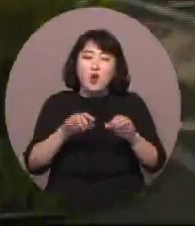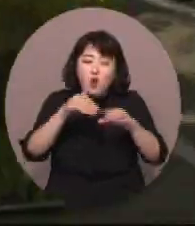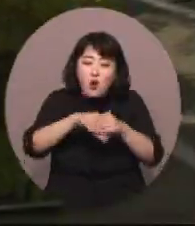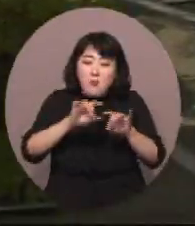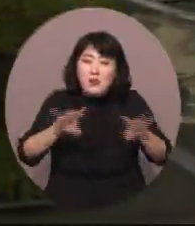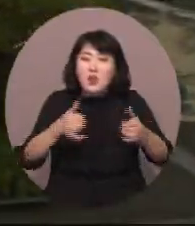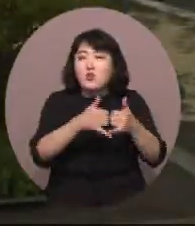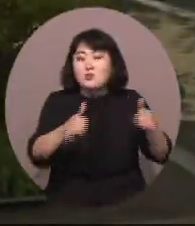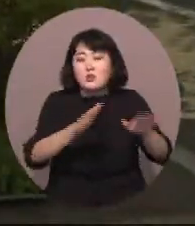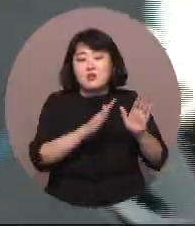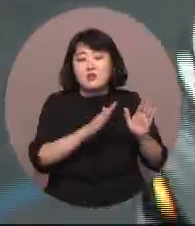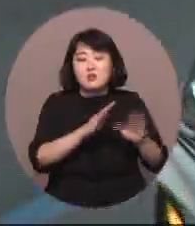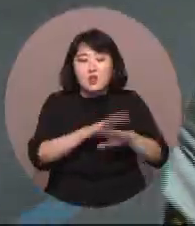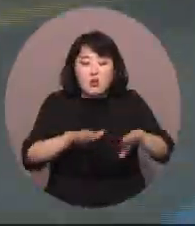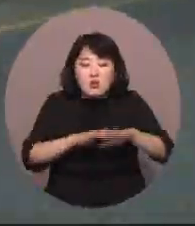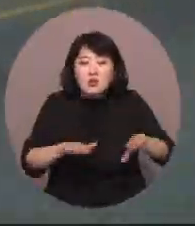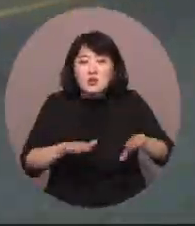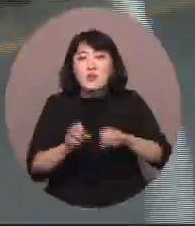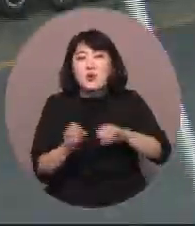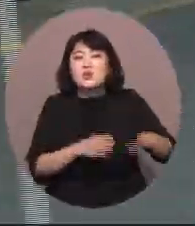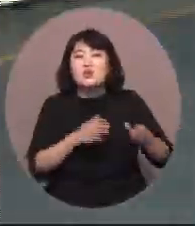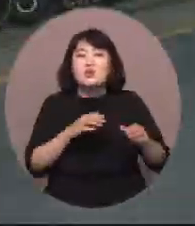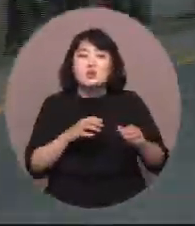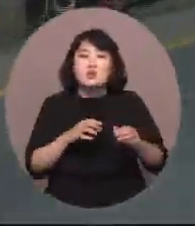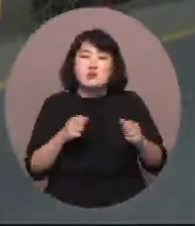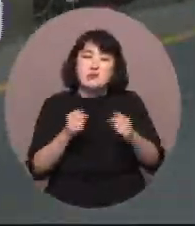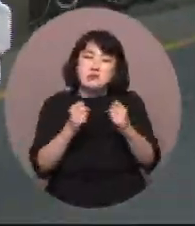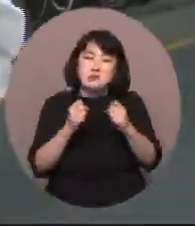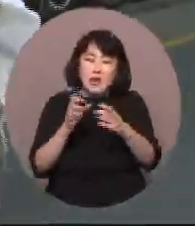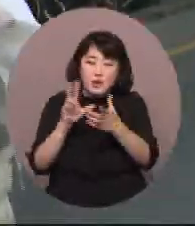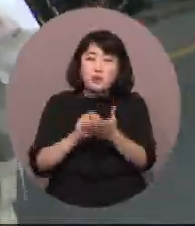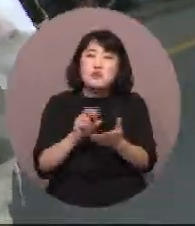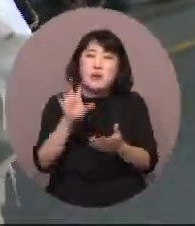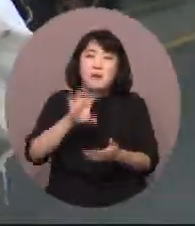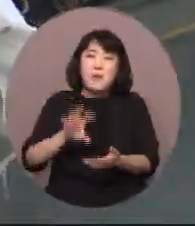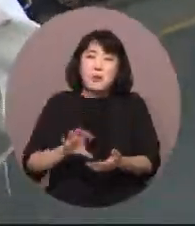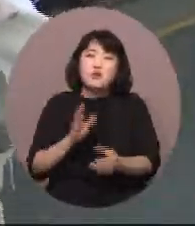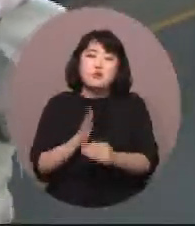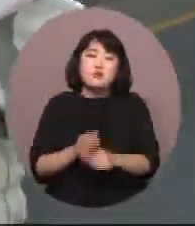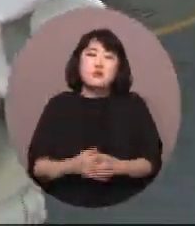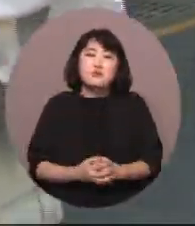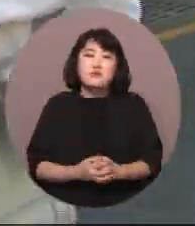현수막 처리 전쟁이 반복되고 있습니다. MBC 뉴스 박선진입니다.